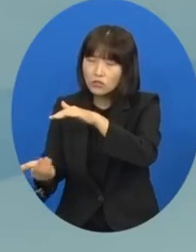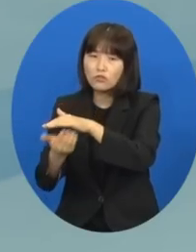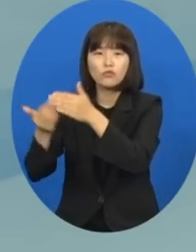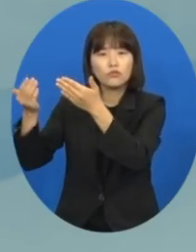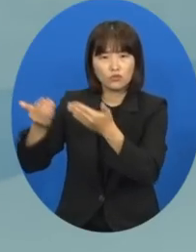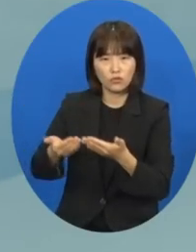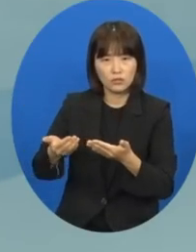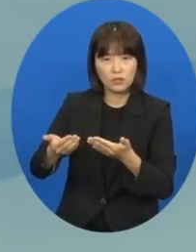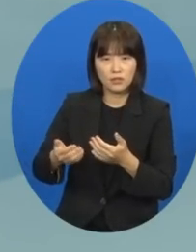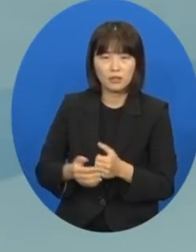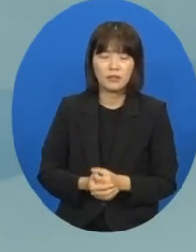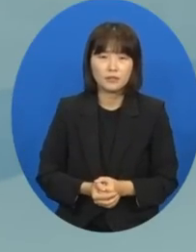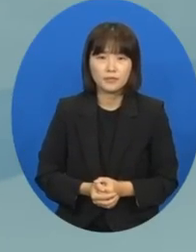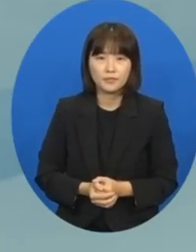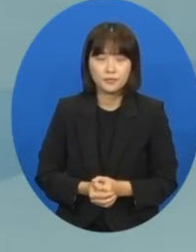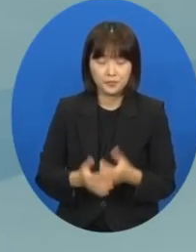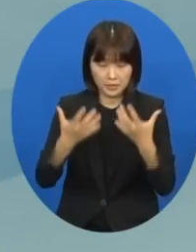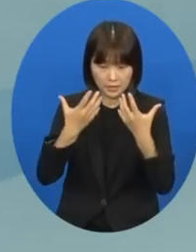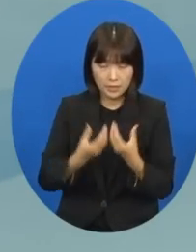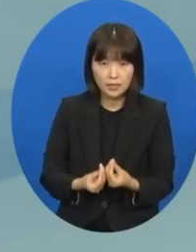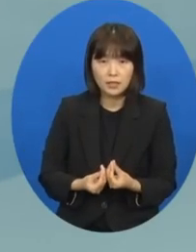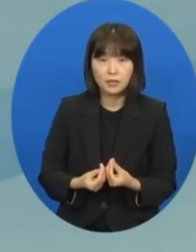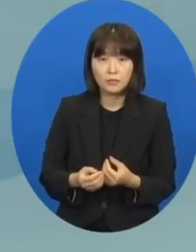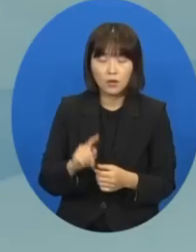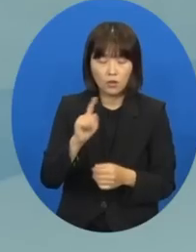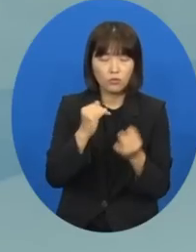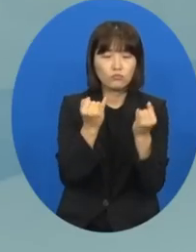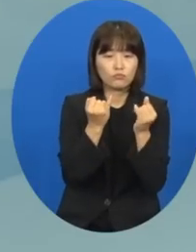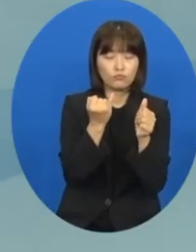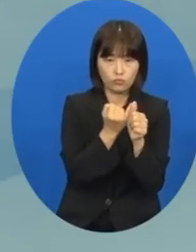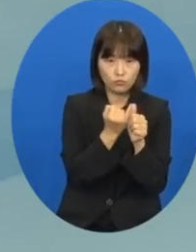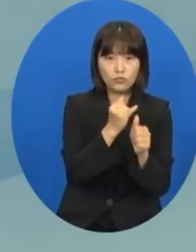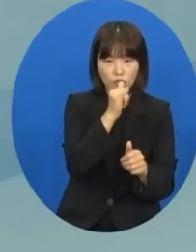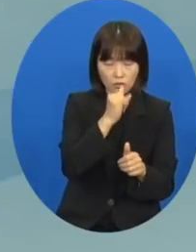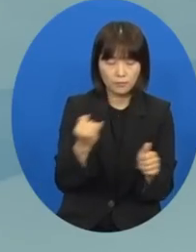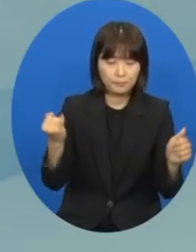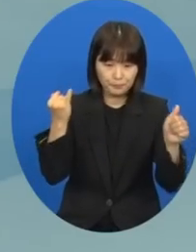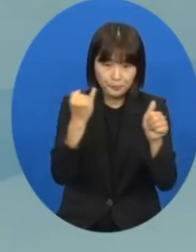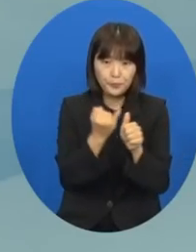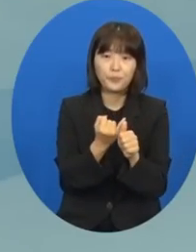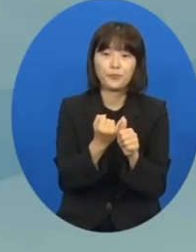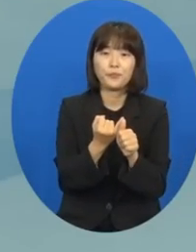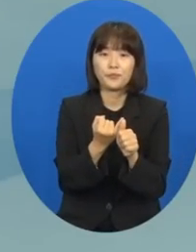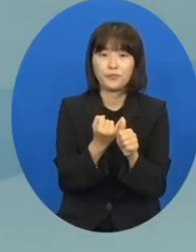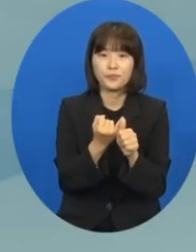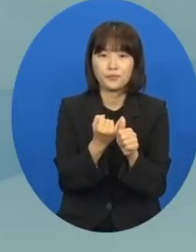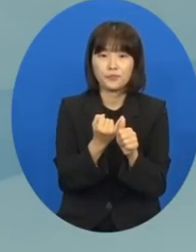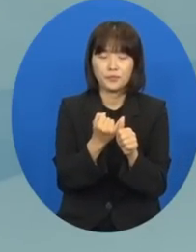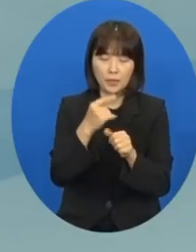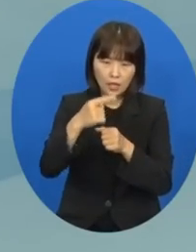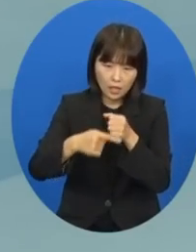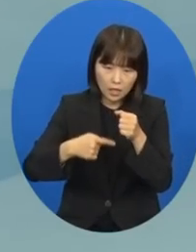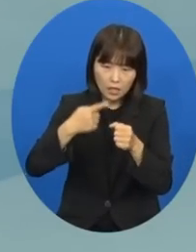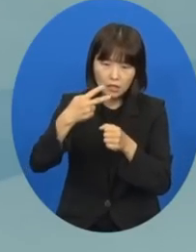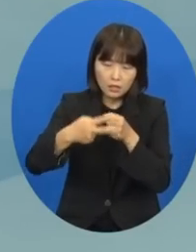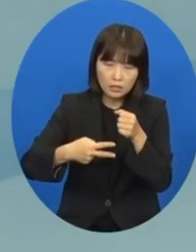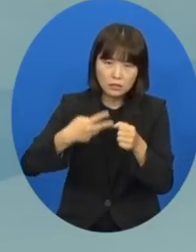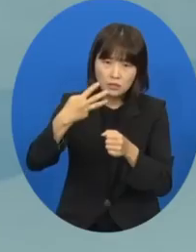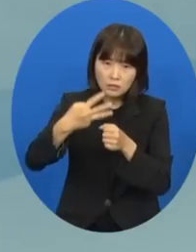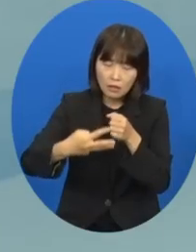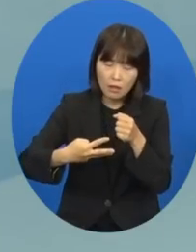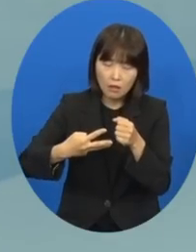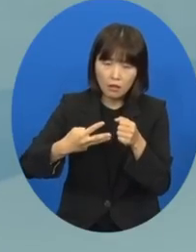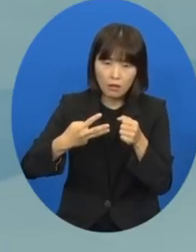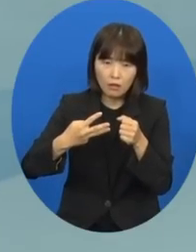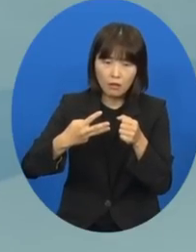좁은 적용이에요. 예를 들면 이런 겁니다. 어떤 부부가 있는데 결혼을 했어요. 1년이 지나도 2년이 지나도 3년이 지나도 애가